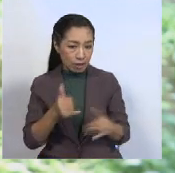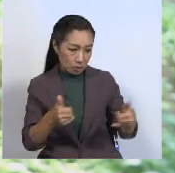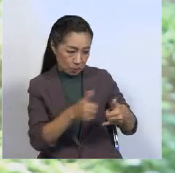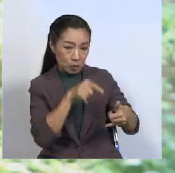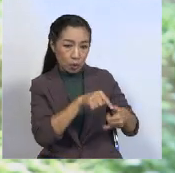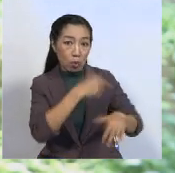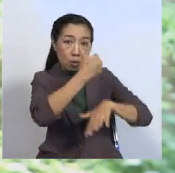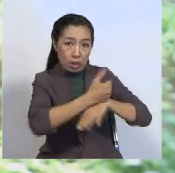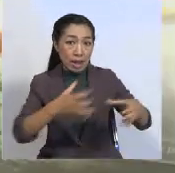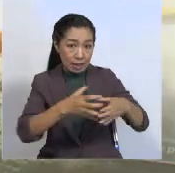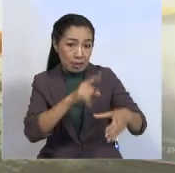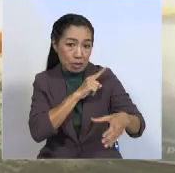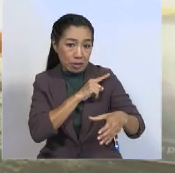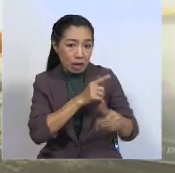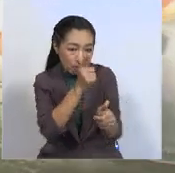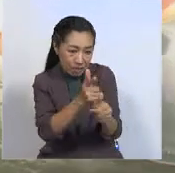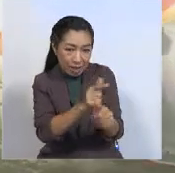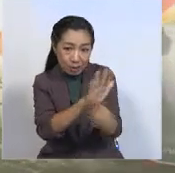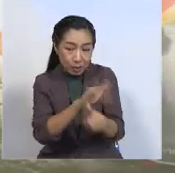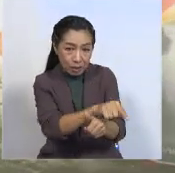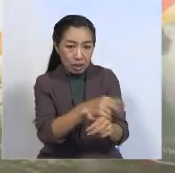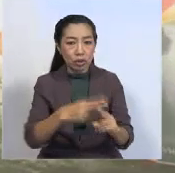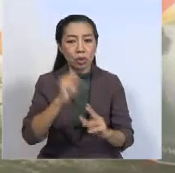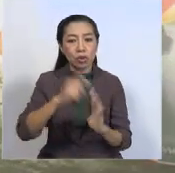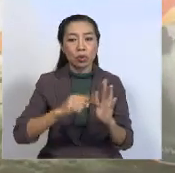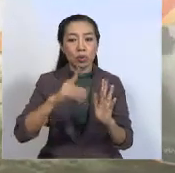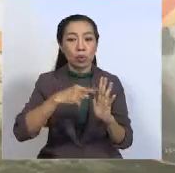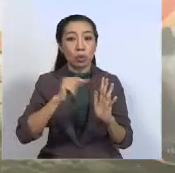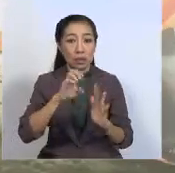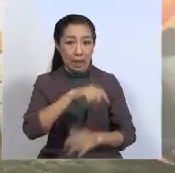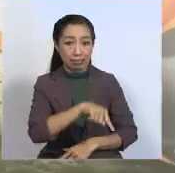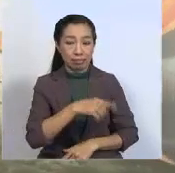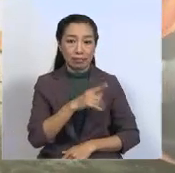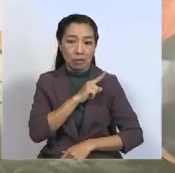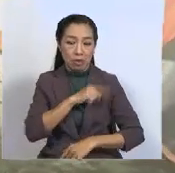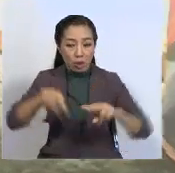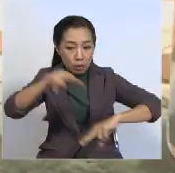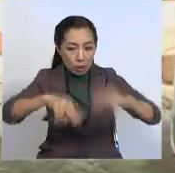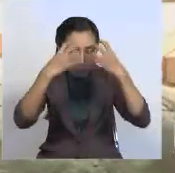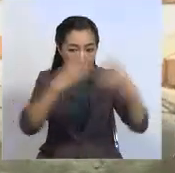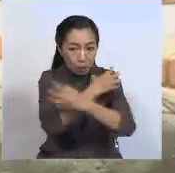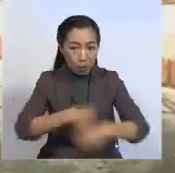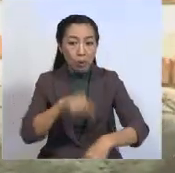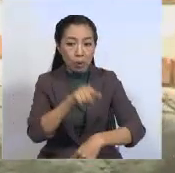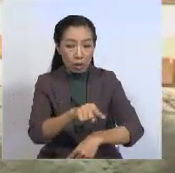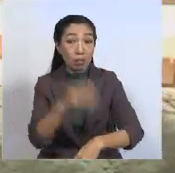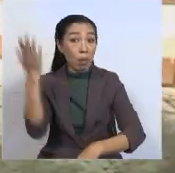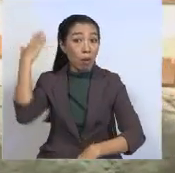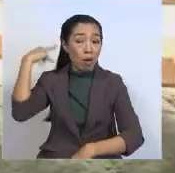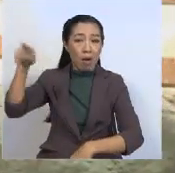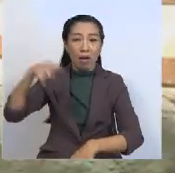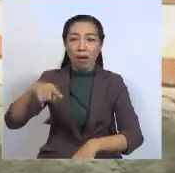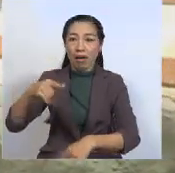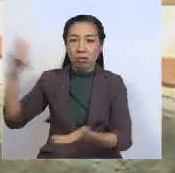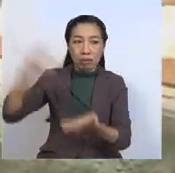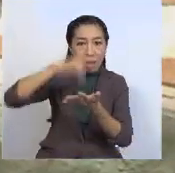งคือคุณสุชาติแสนสมภารนะครับซึ่งถือว่าเป็นผู้ที่ใกล้ชิดและก็ดูแลแพนด้าช่วงและหลินหุ่ยมาตั้งแต่วันแรกที่เขาเดินทางมาอย่างประเทศ